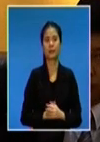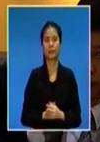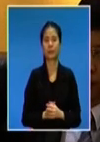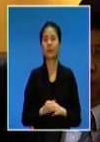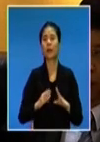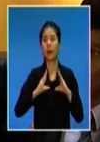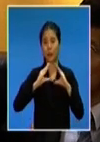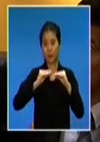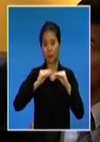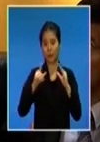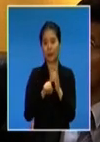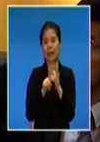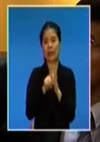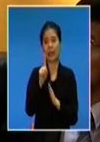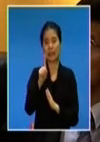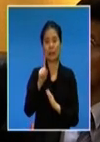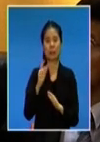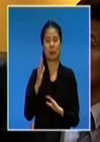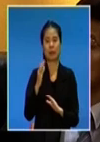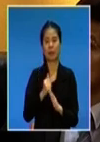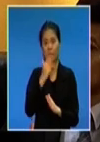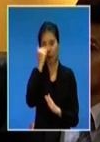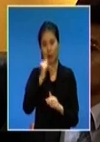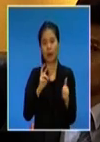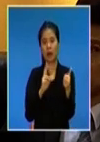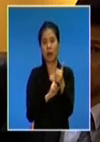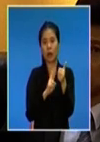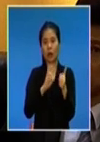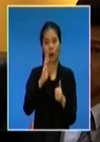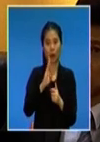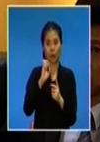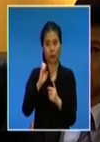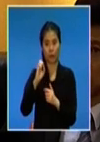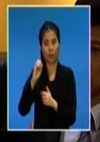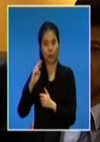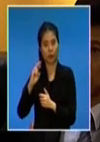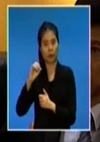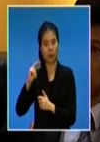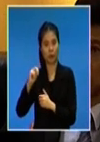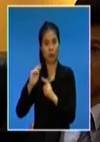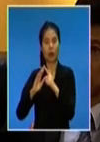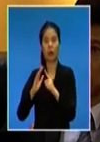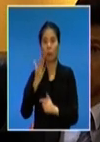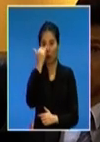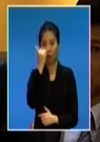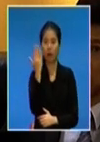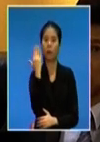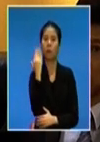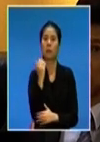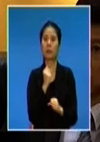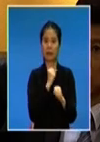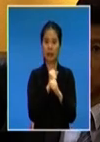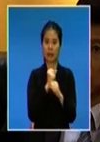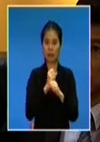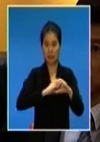าประชุมครั้งนึงเนี่ยเพราะท่านรองวิษณุเนี่ยทำหนังสือเชิญผมมาในนามนายนิกรจำนงเพราะว่าเคยทำเรื่องนี้ท่านนายกเนี่ยเป็น